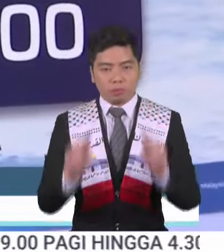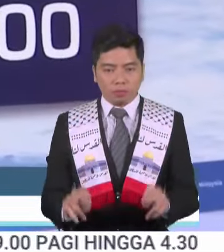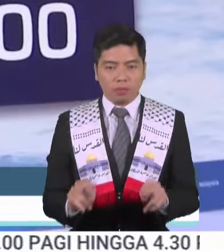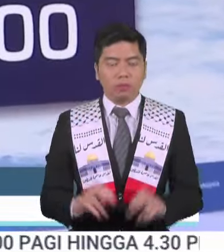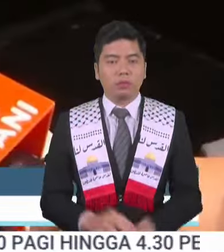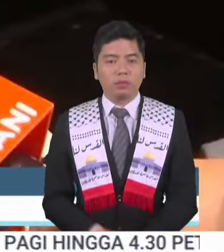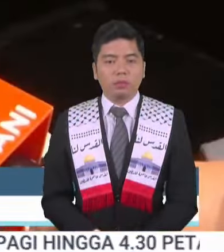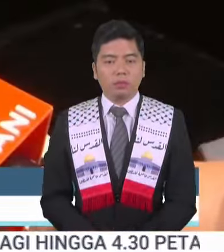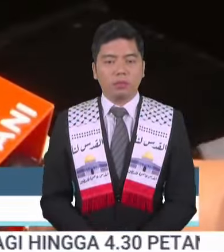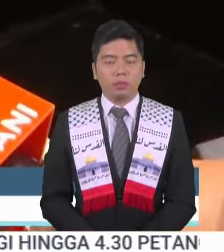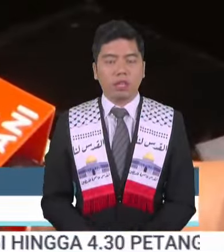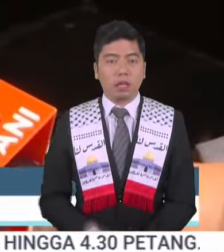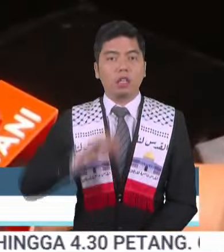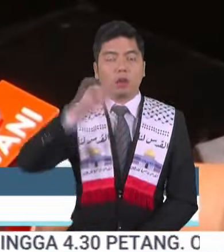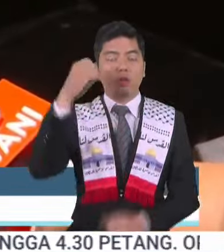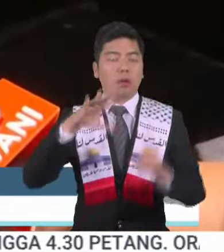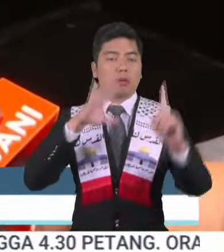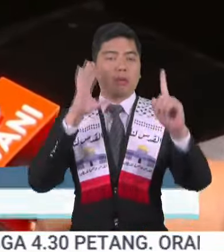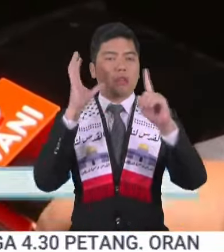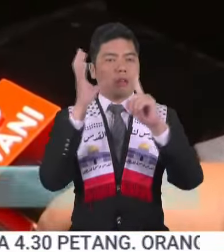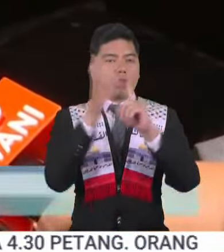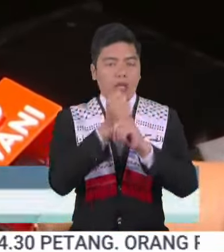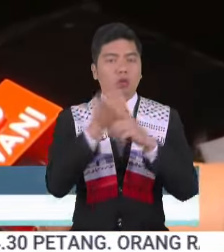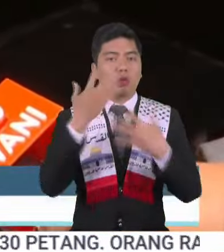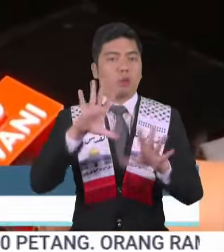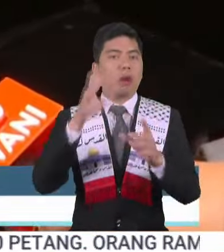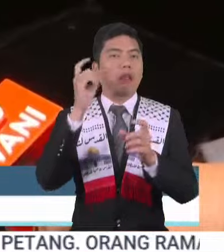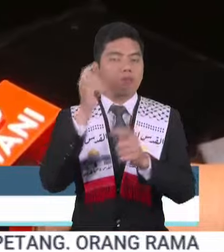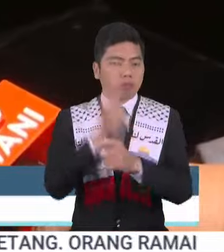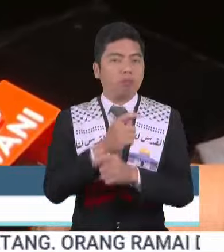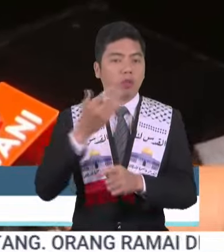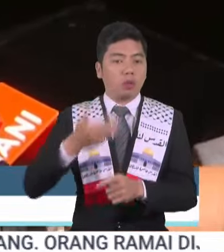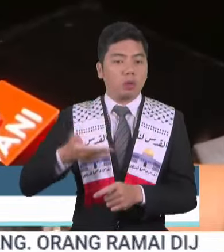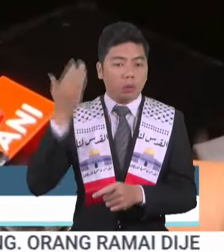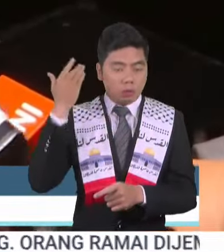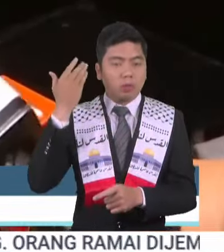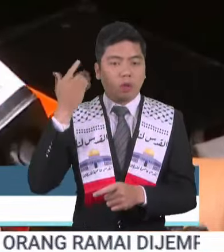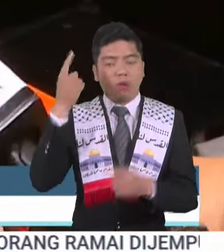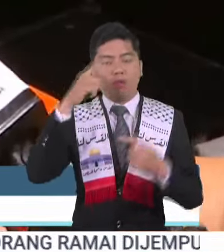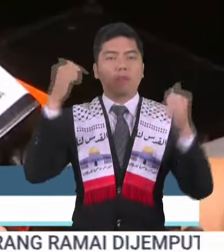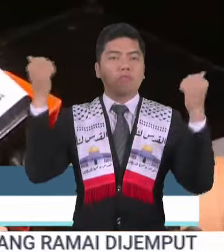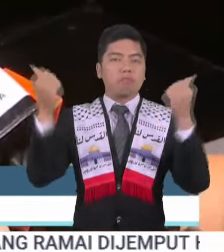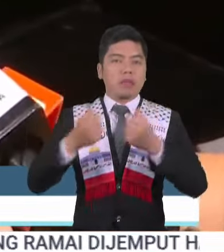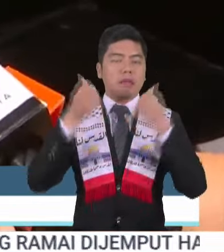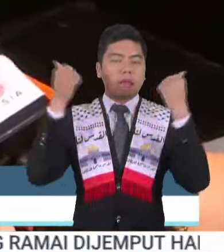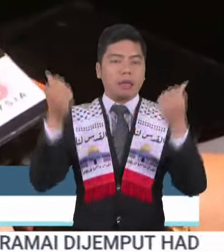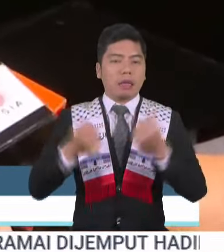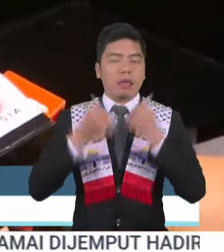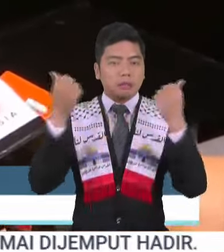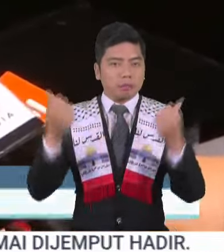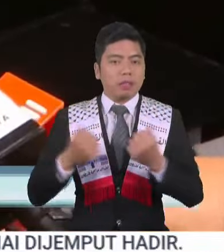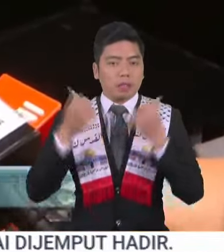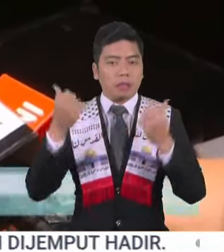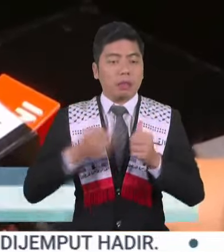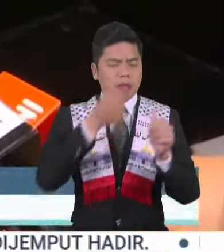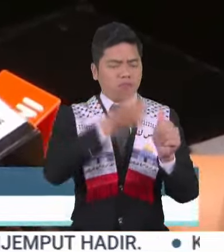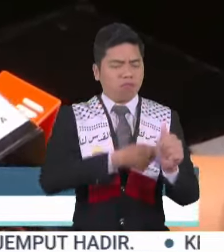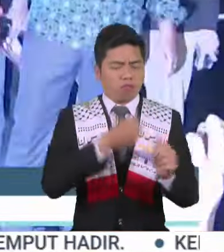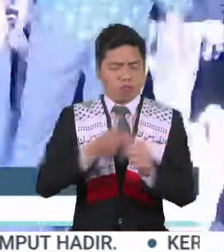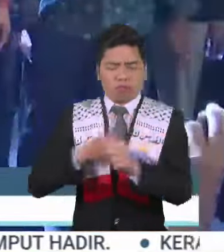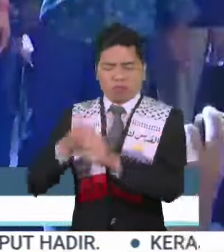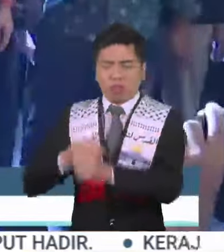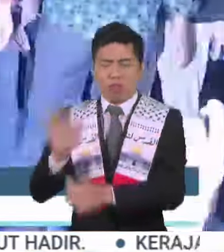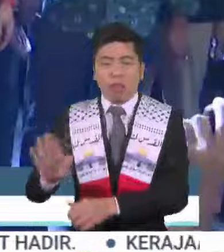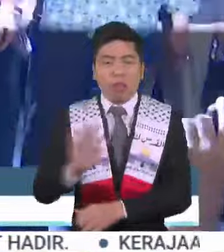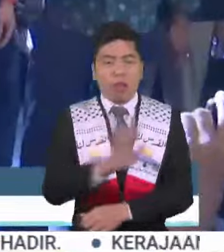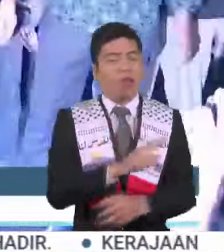Di Sabah mencapai matlamat dan objektif yang ditetapkan, kalau kita lihat di sambutan yang kita terima di setiap destinasi ataupun pit stop